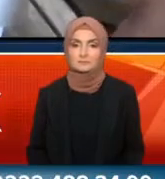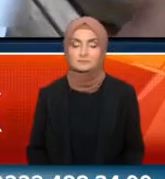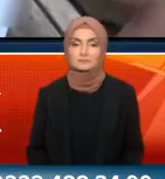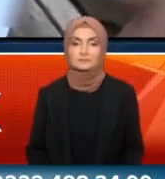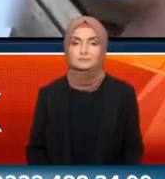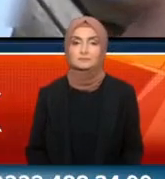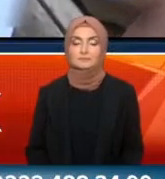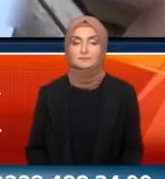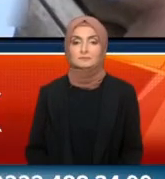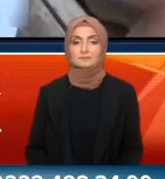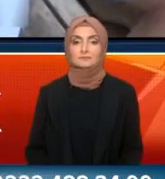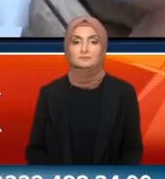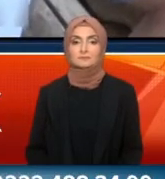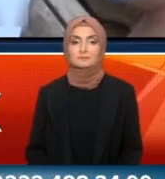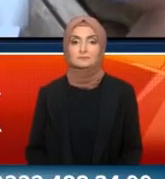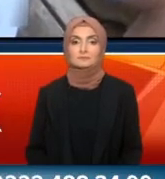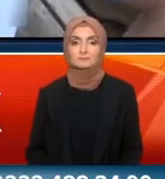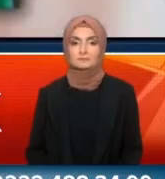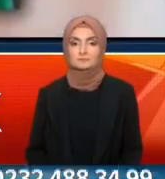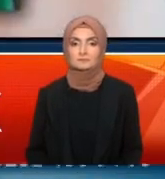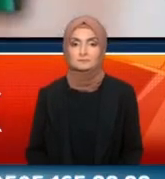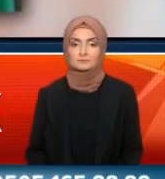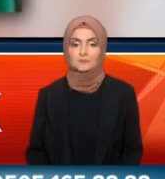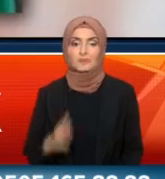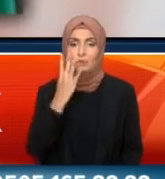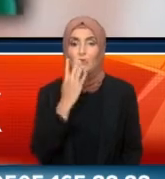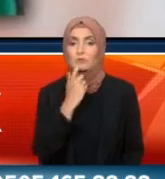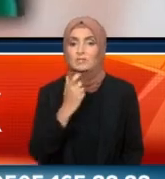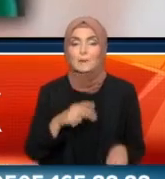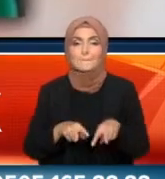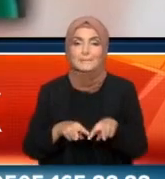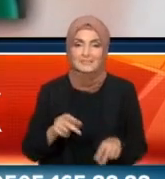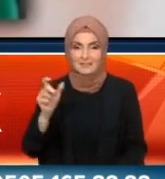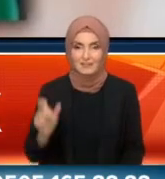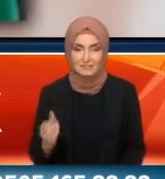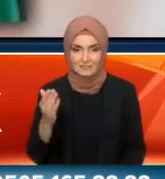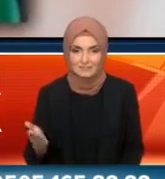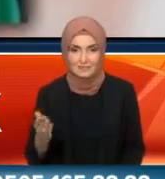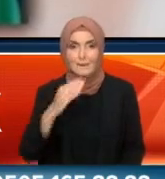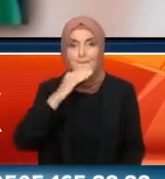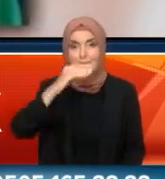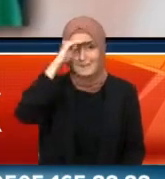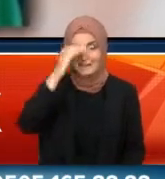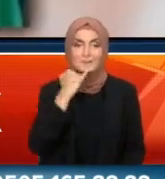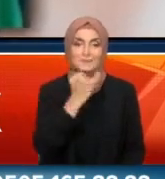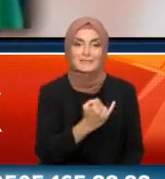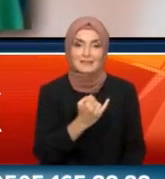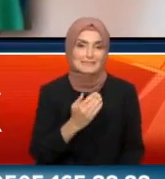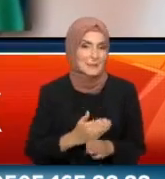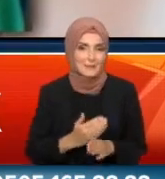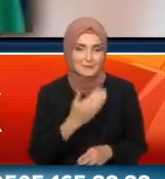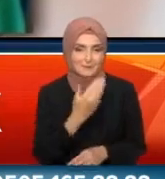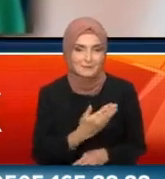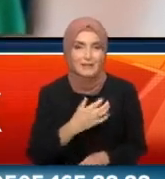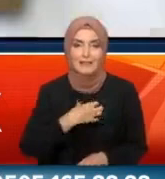Kaybolduğunu da düşünüyorum, kaçırıldığını da düşünüyorum. Bütün ihtimalleri veriyoruz. 4 yaşındaki Miraç Çiçek bayram ziyareti dolayısıyla annesiyle birlikte